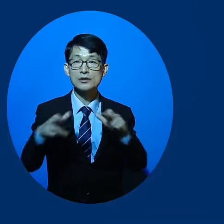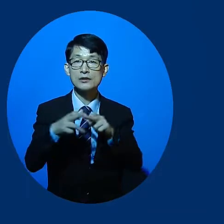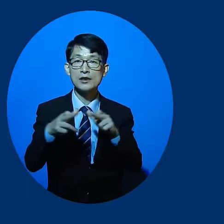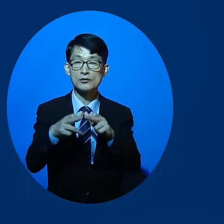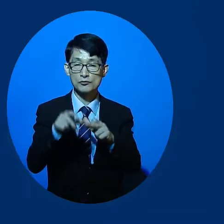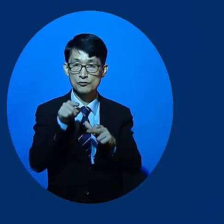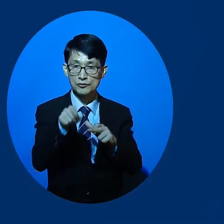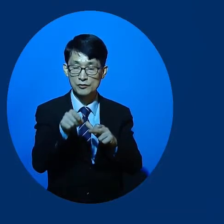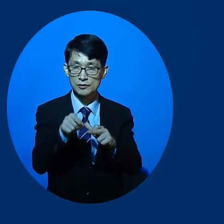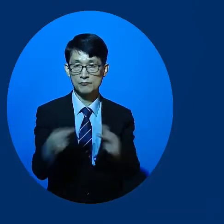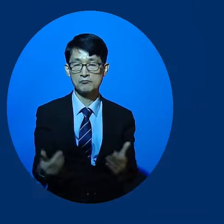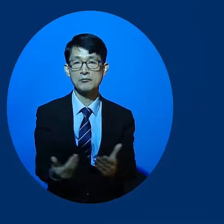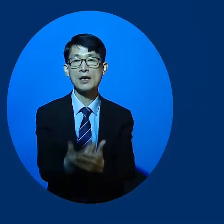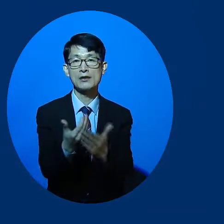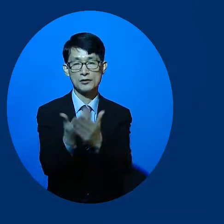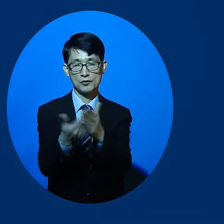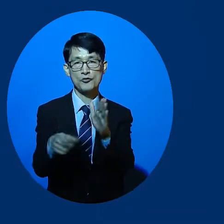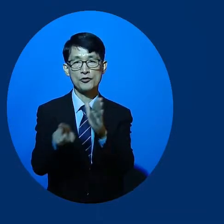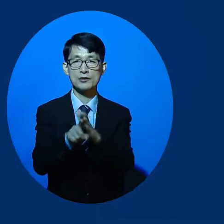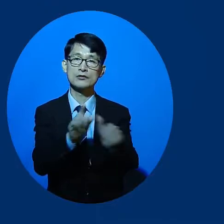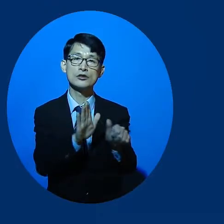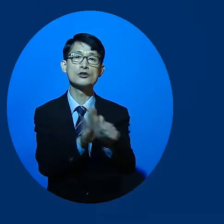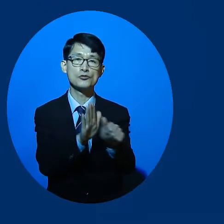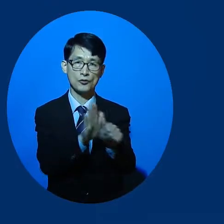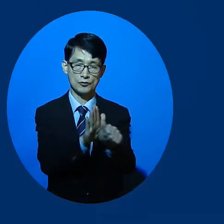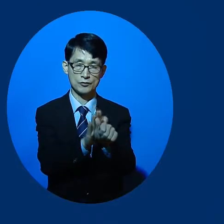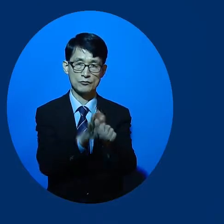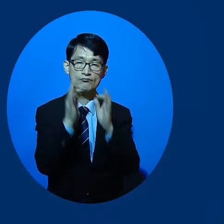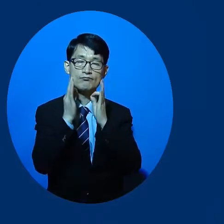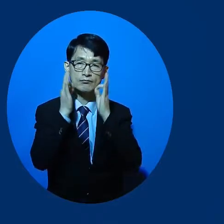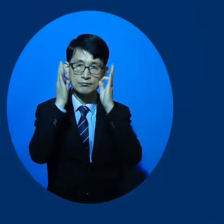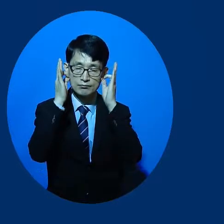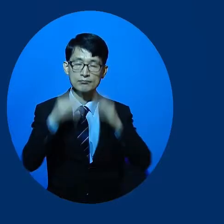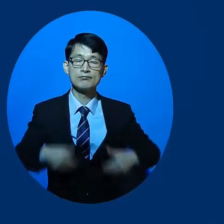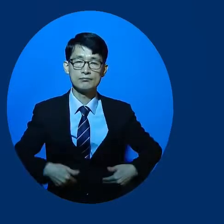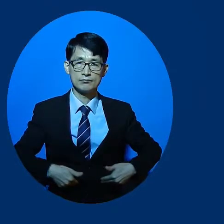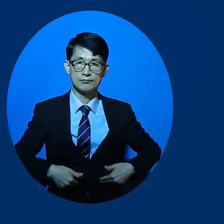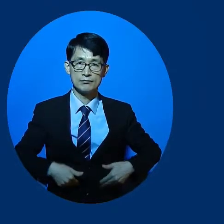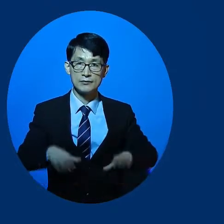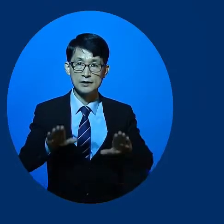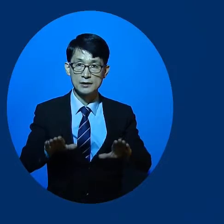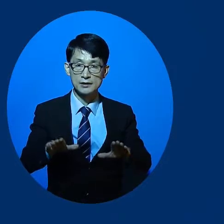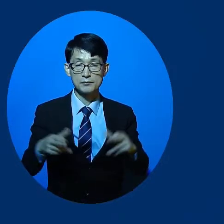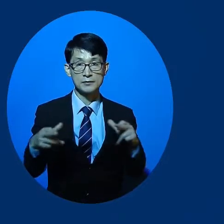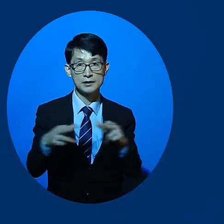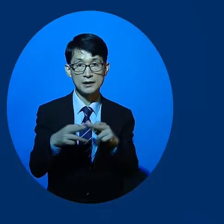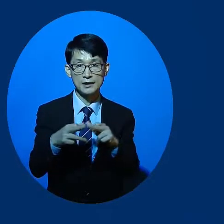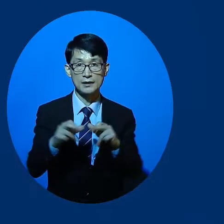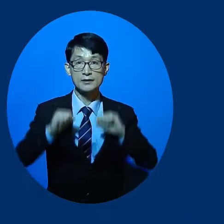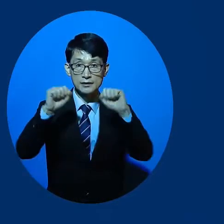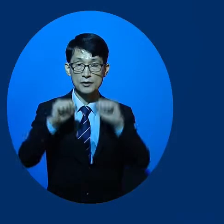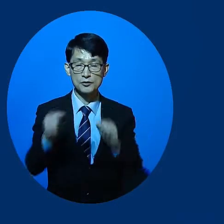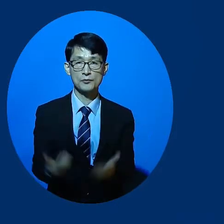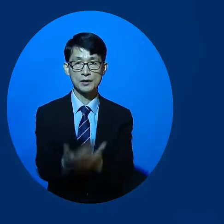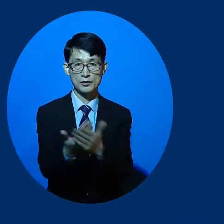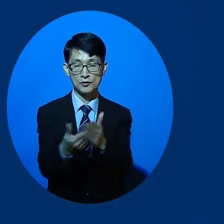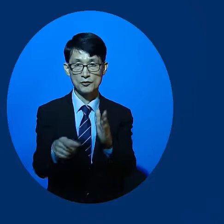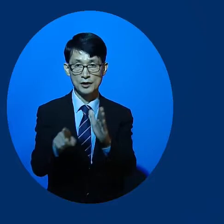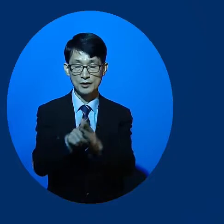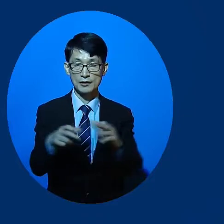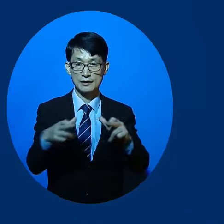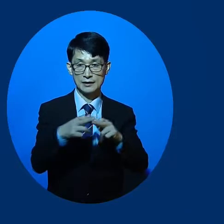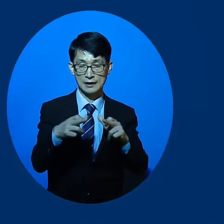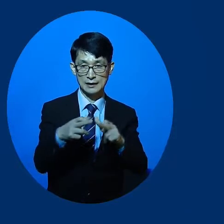있도록 하는 지원과 노력이 필요합니다. 이에 따라 현 정부는 장애인 체육의 발전을 위해 장애인이 주도하는 체육, 장애인이